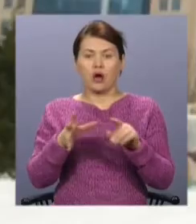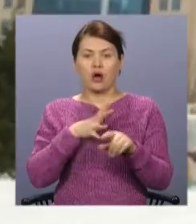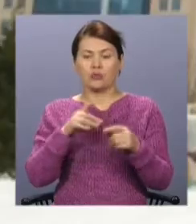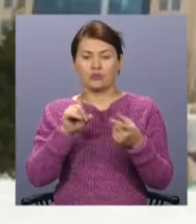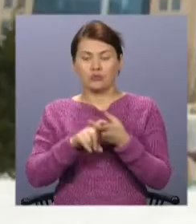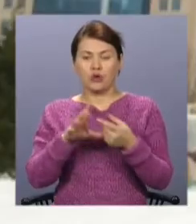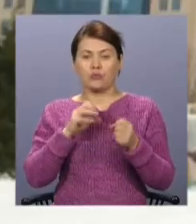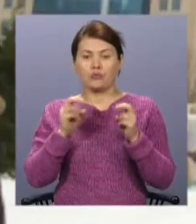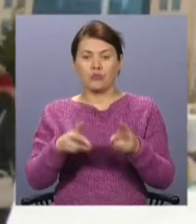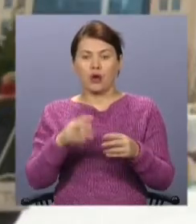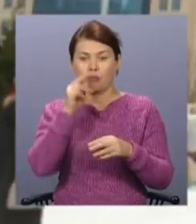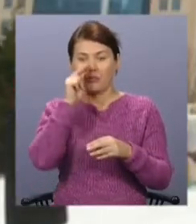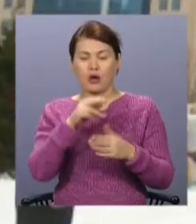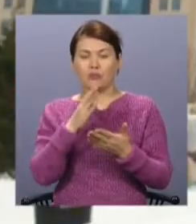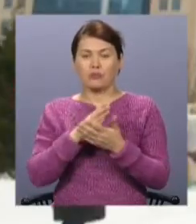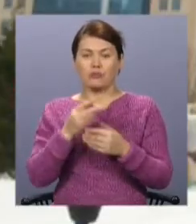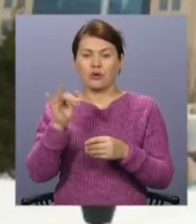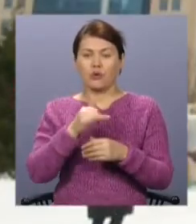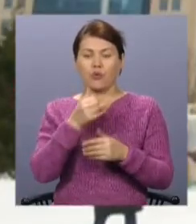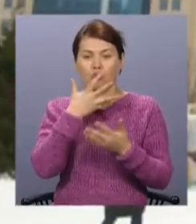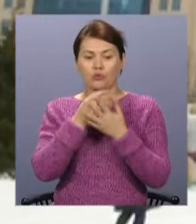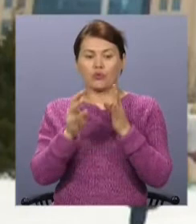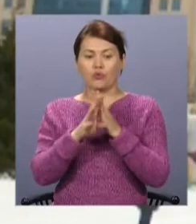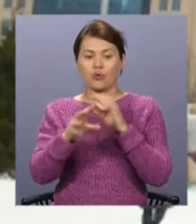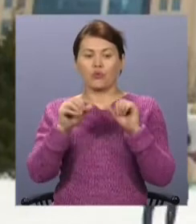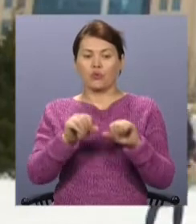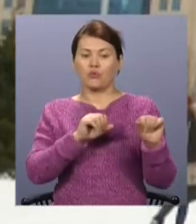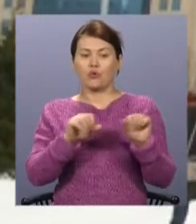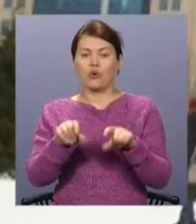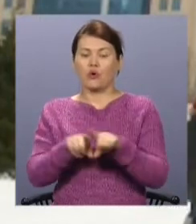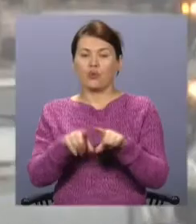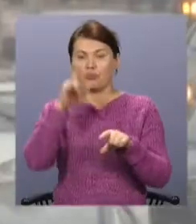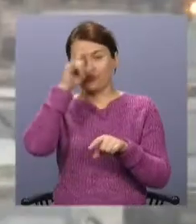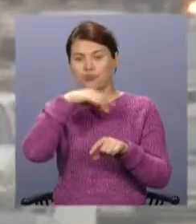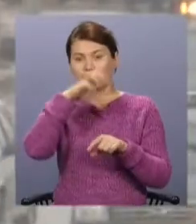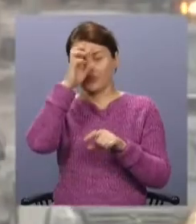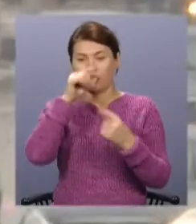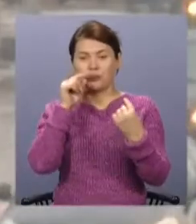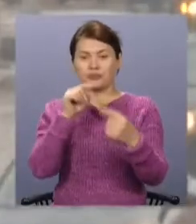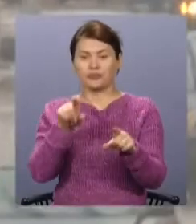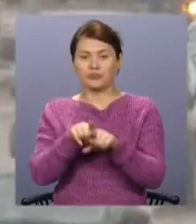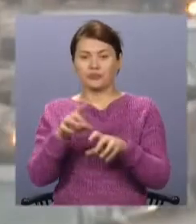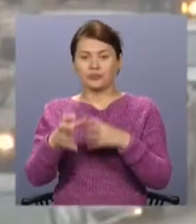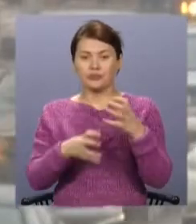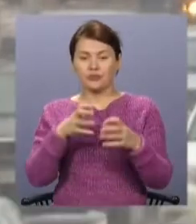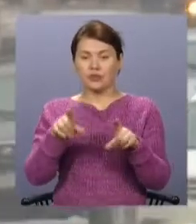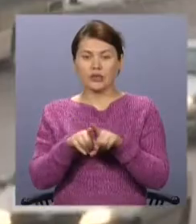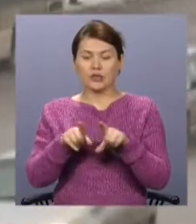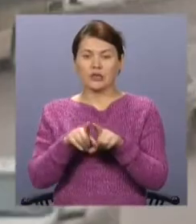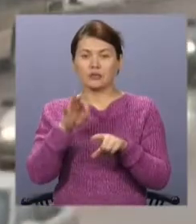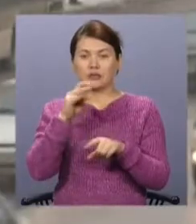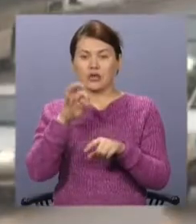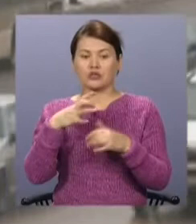деректері бойынша айыпталып отыр. Олар да өз кезегінде құқықтарын қорғап, Қазақ үкіметіне қарсы халықаралық